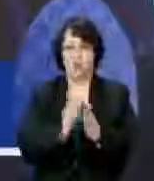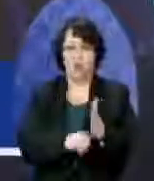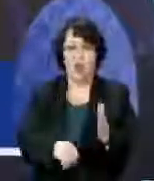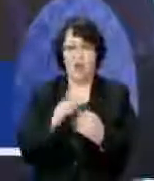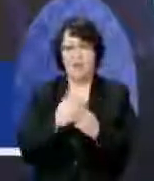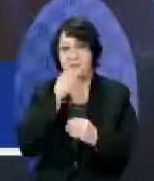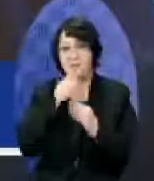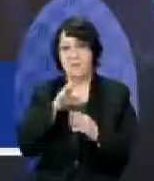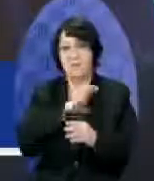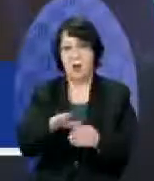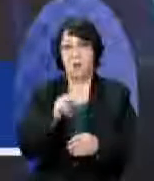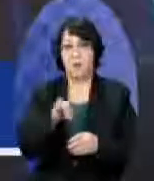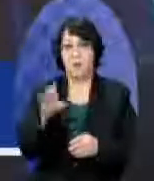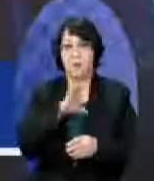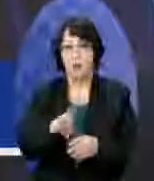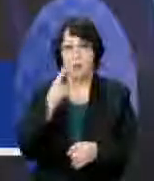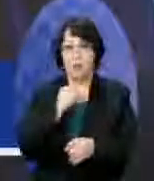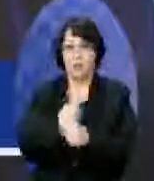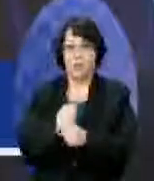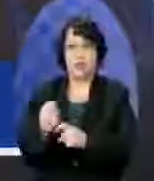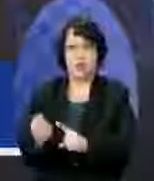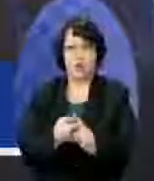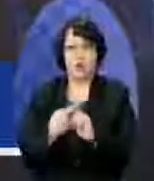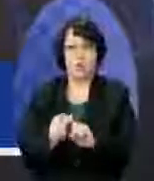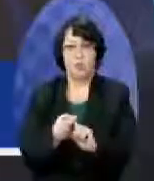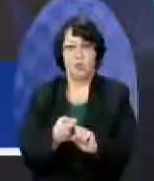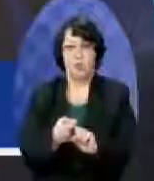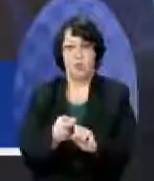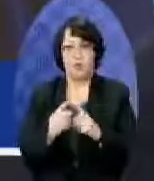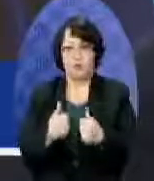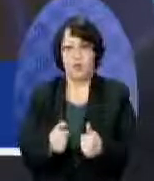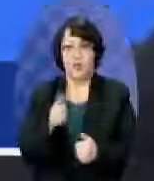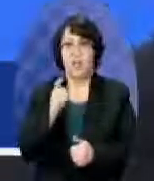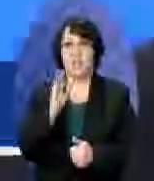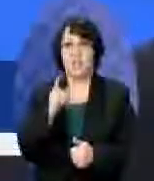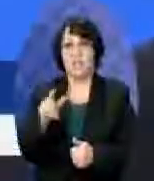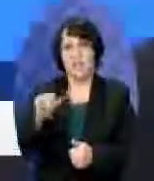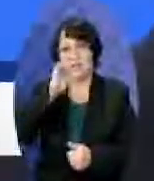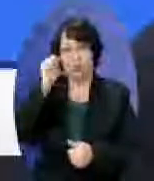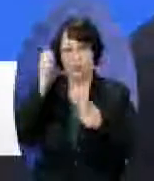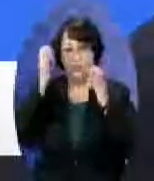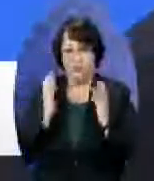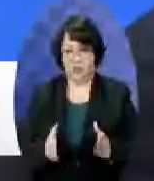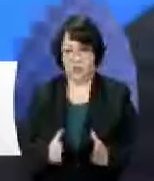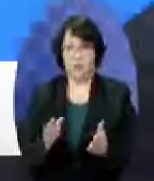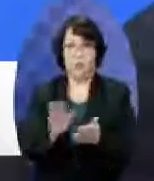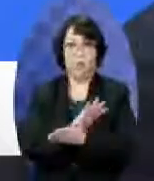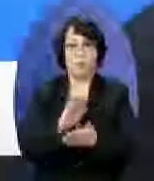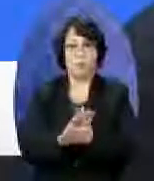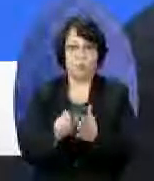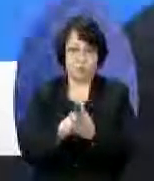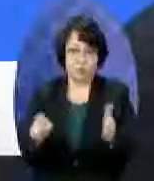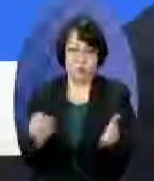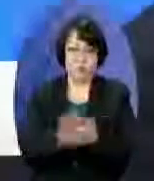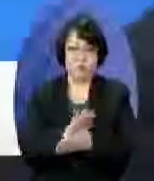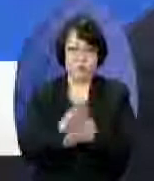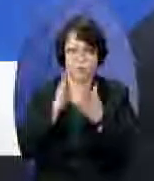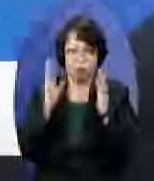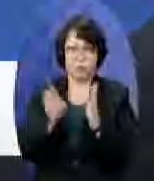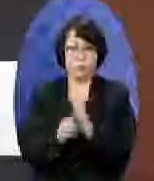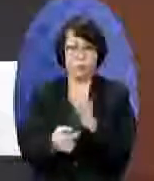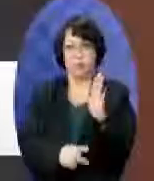прокурорын байгууллагын үйл ажиллагаа нэгт уялдаатай байж хэргийн шийдвэрлэл хэрэг одоо тэргуй хугацаанд шуурхай шийдвэрлэх тийм